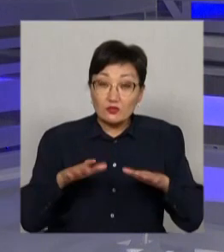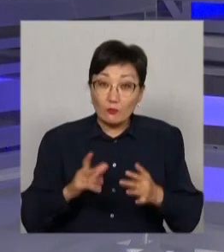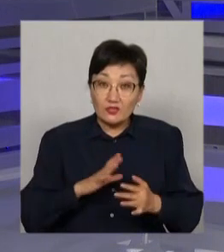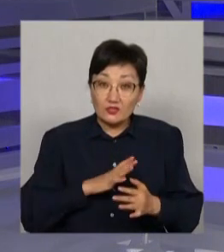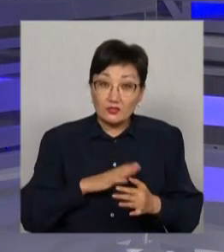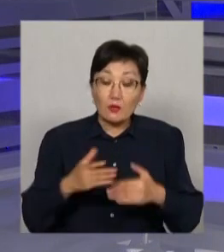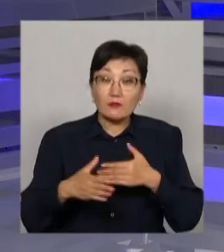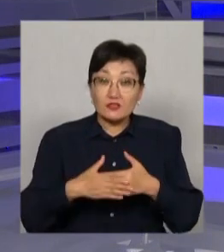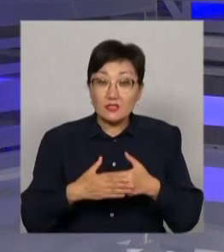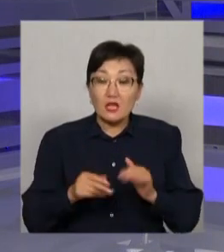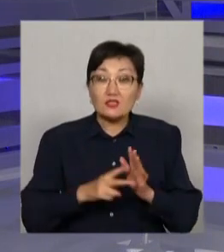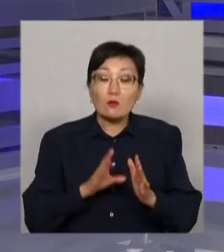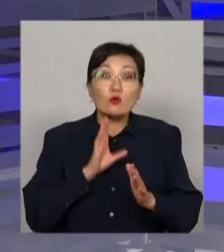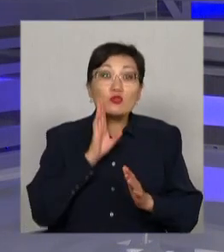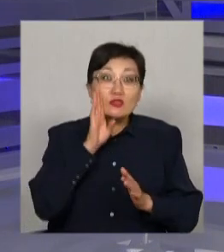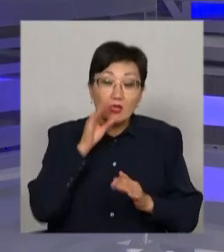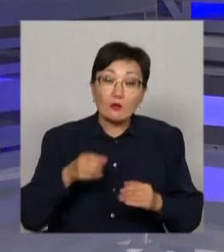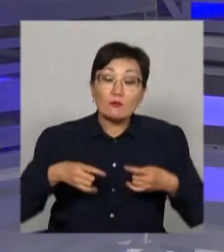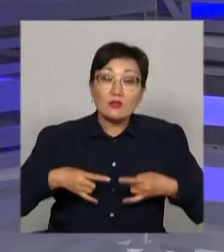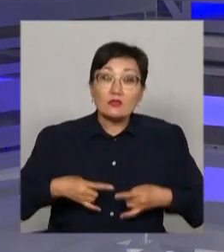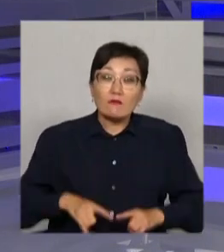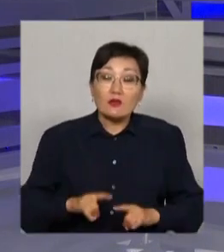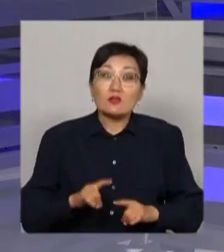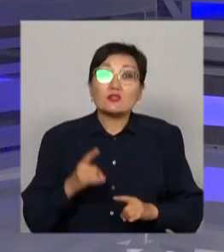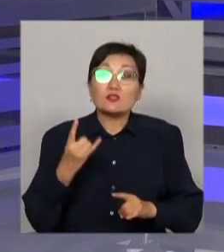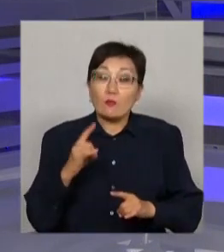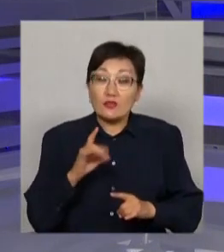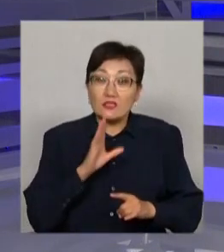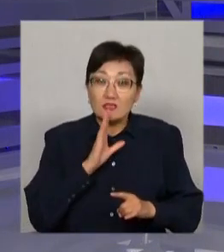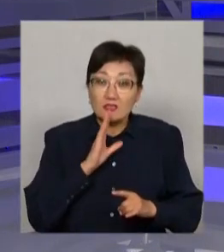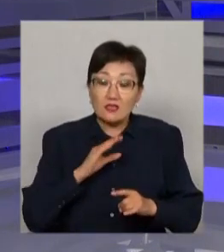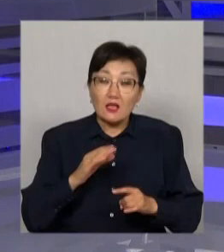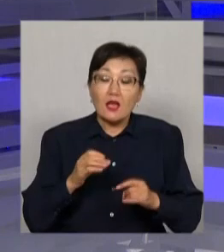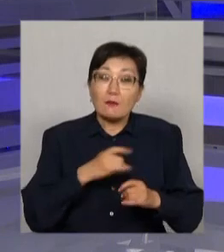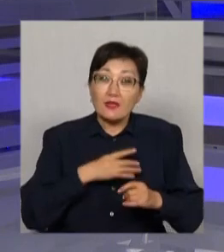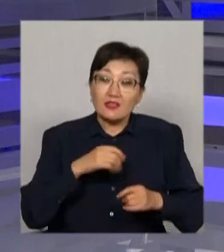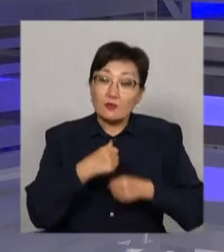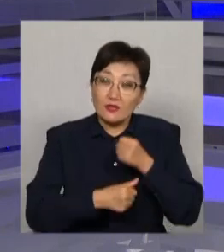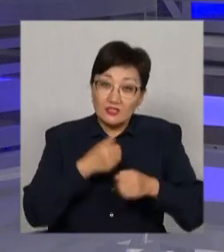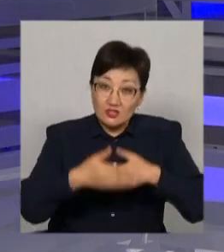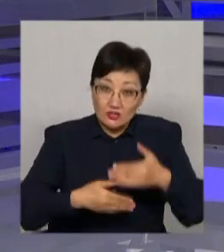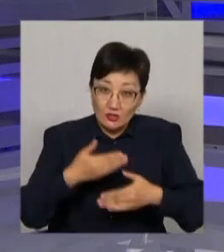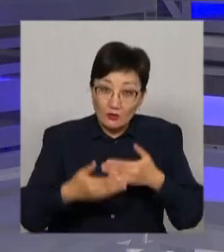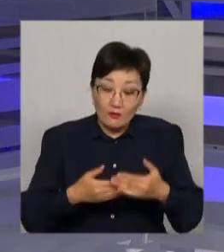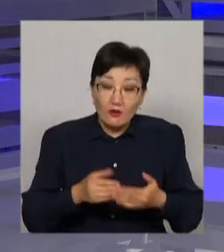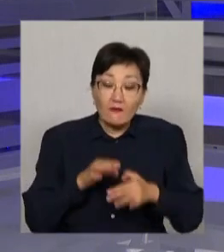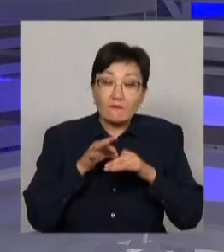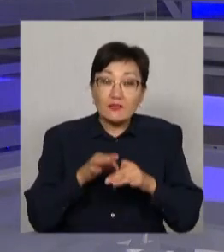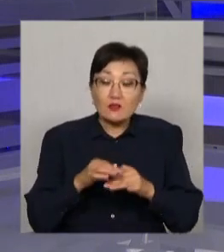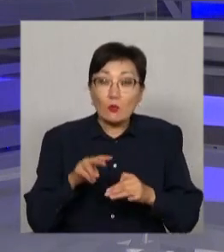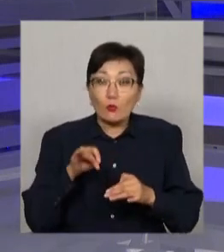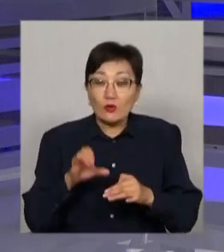произошел приблизительно в 7 утра. Новорожденная девочка была завернута в белое полотенце. Ее увезли в морг. Другие факты